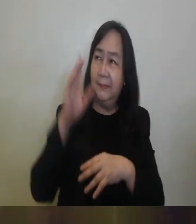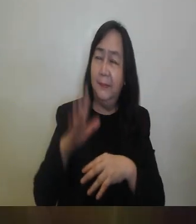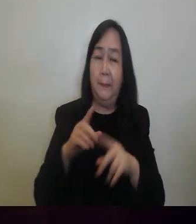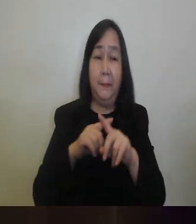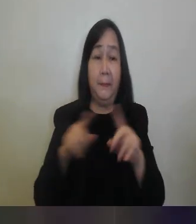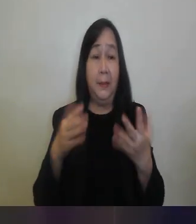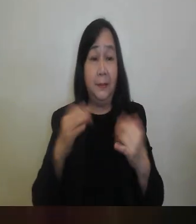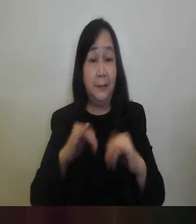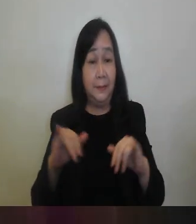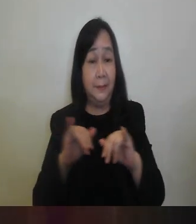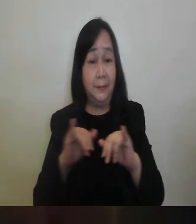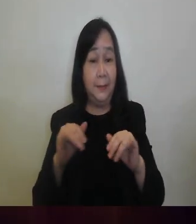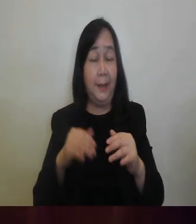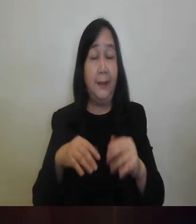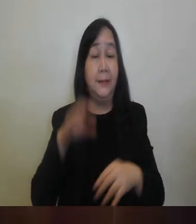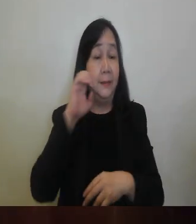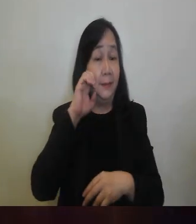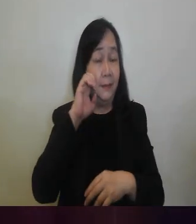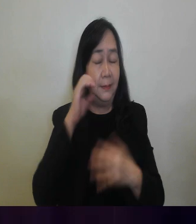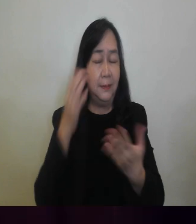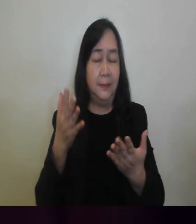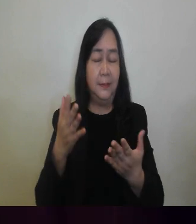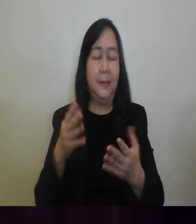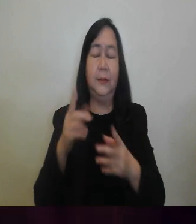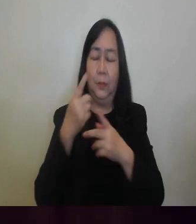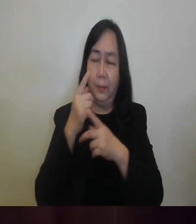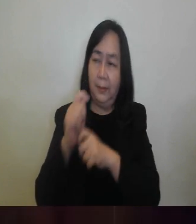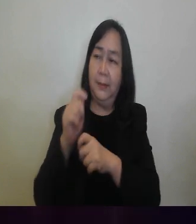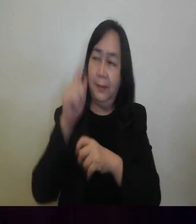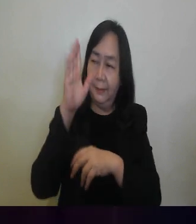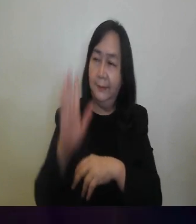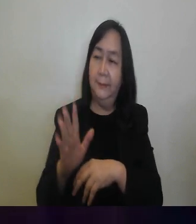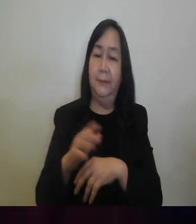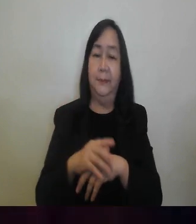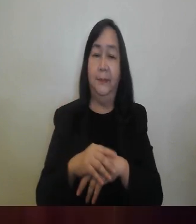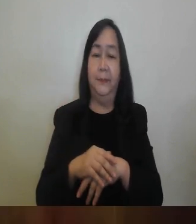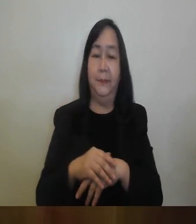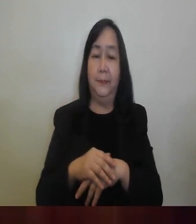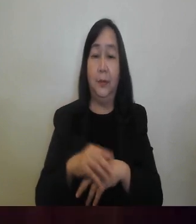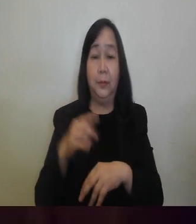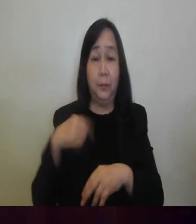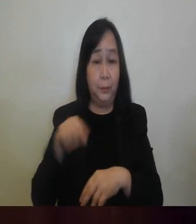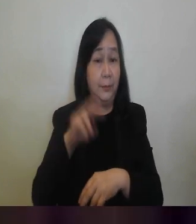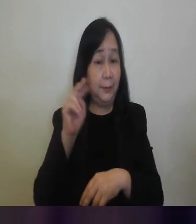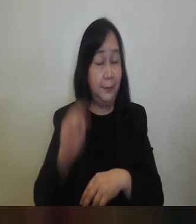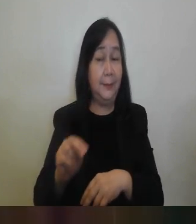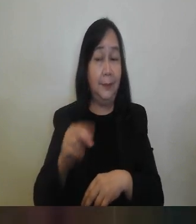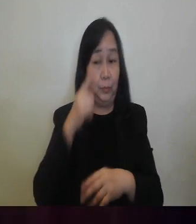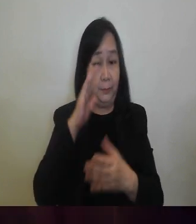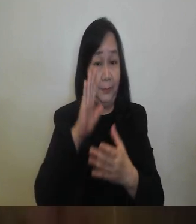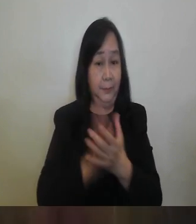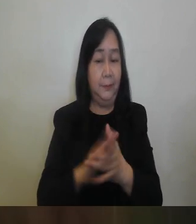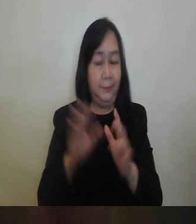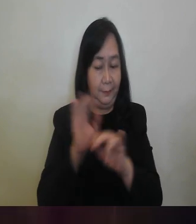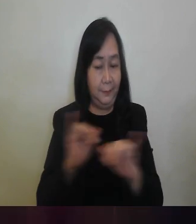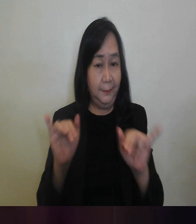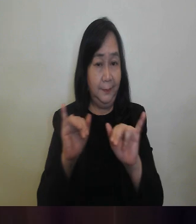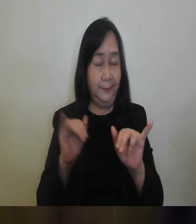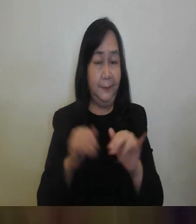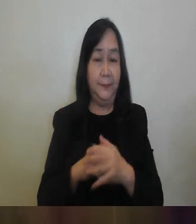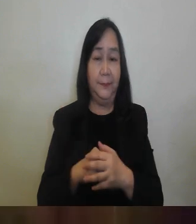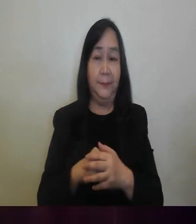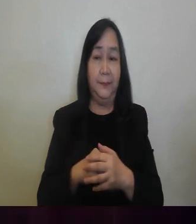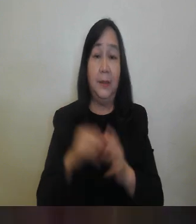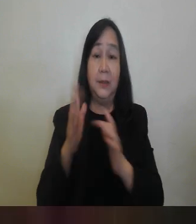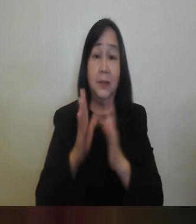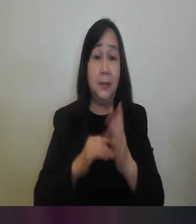hindi ba? Pero tulad ni Esther, na nagtiwala sa Kanya, kailangan din nating manalig. Sabi ni